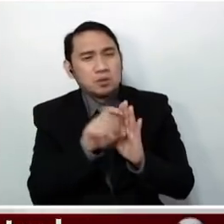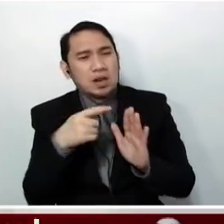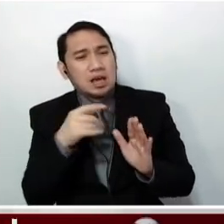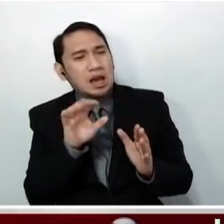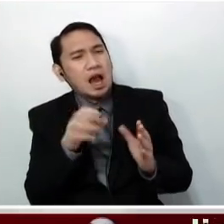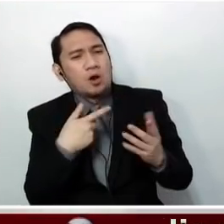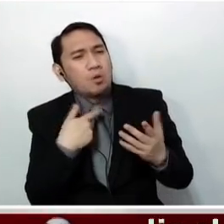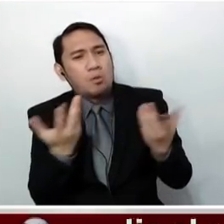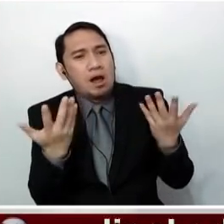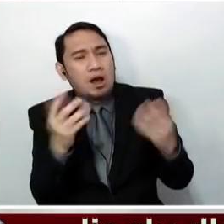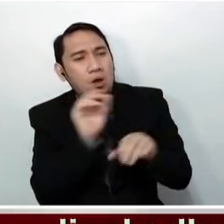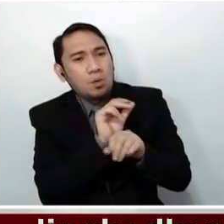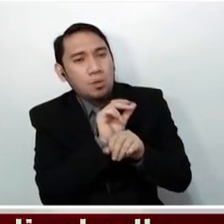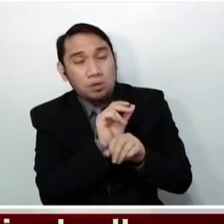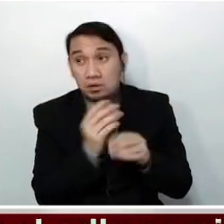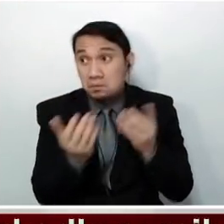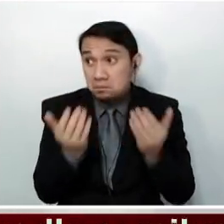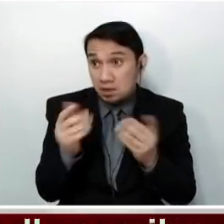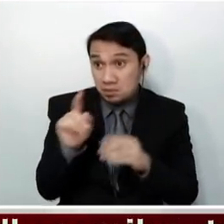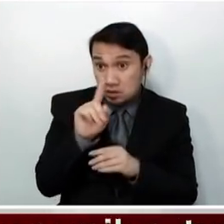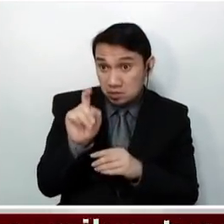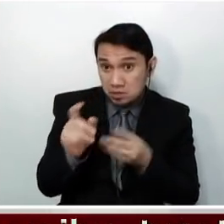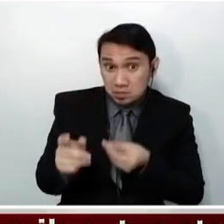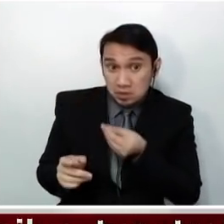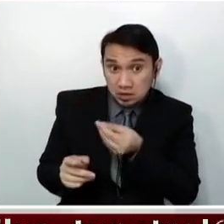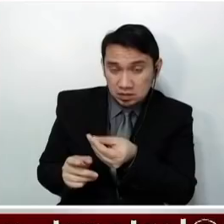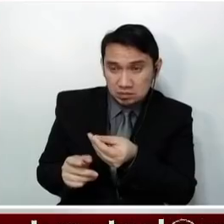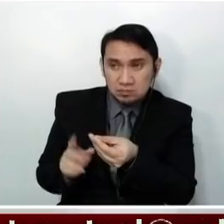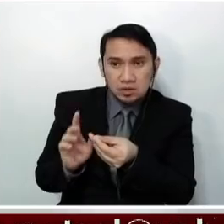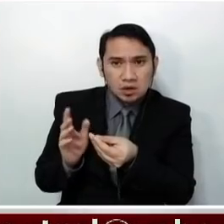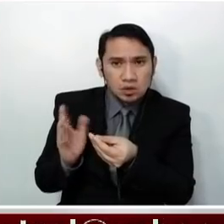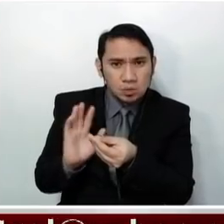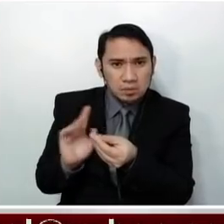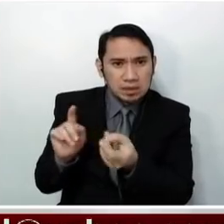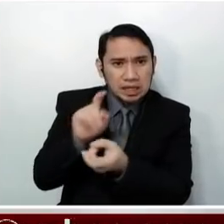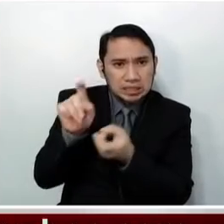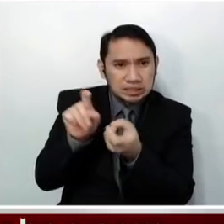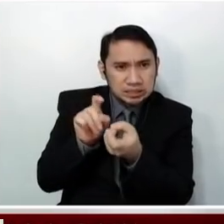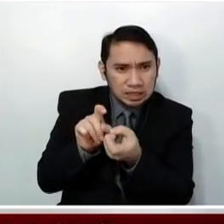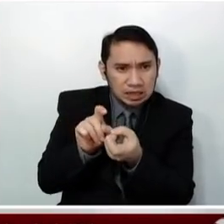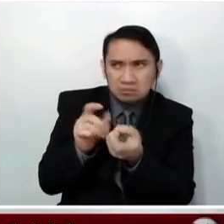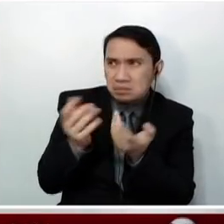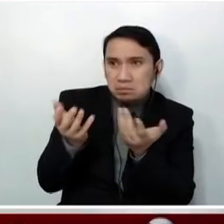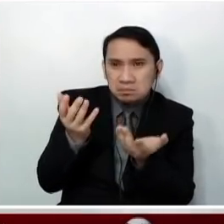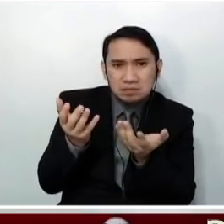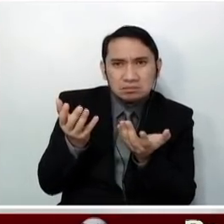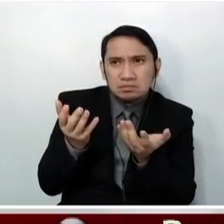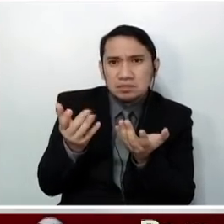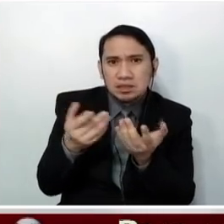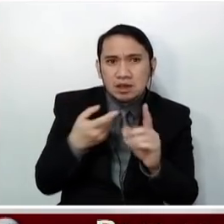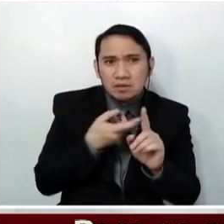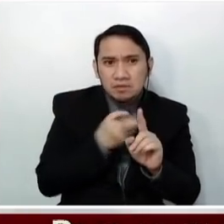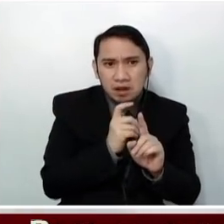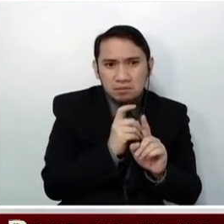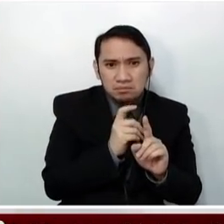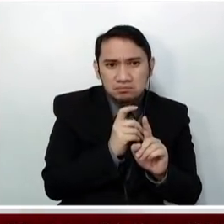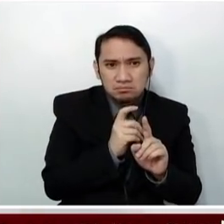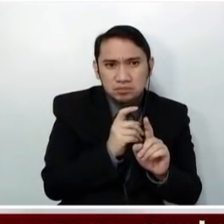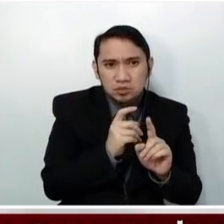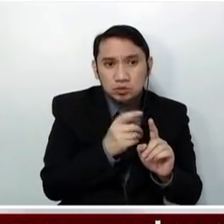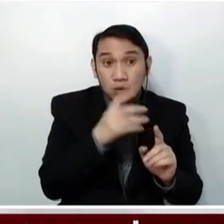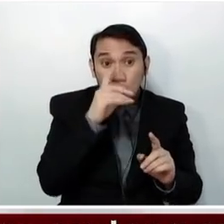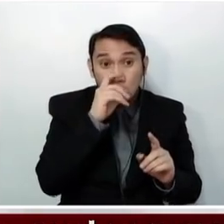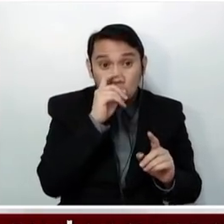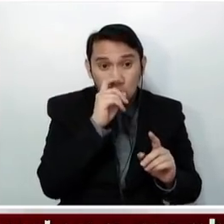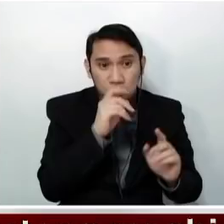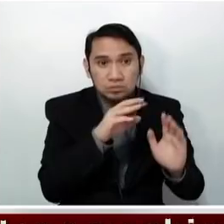tanong naman, baka ibigay naman pera naman dito sa baba, eksakto-eksakto yung pera, base doon sa lumang listahan. That could be